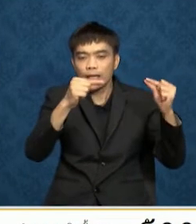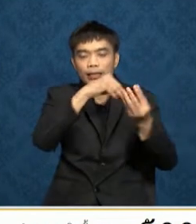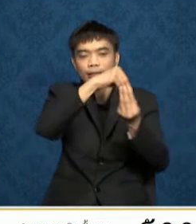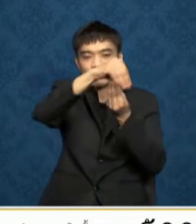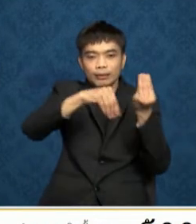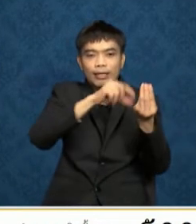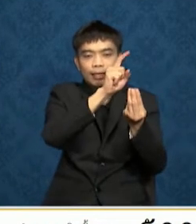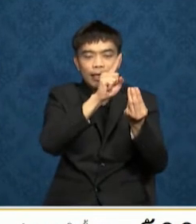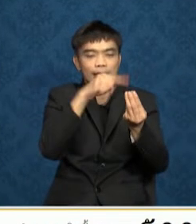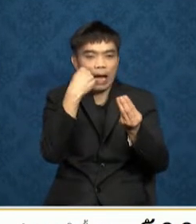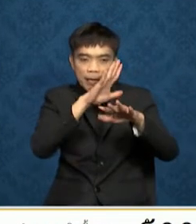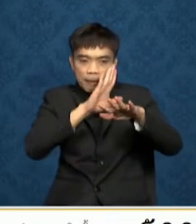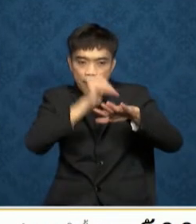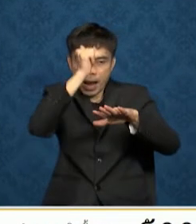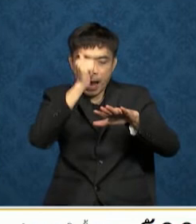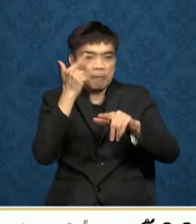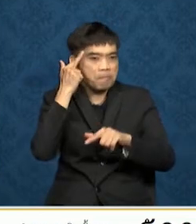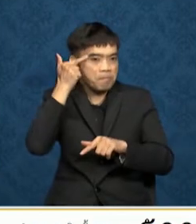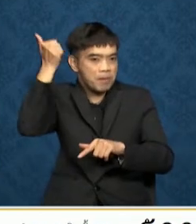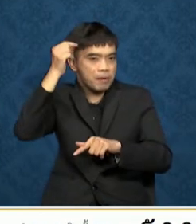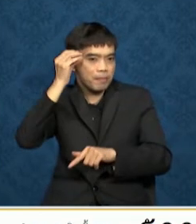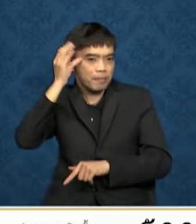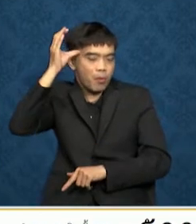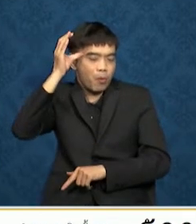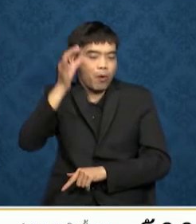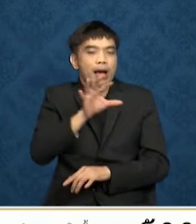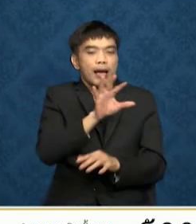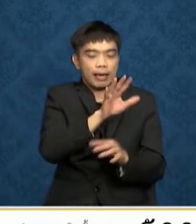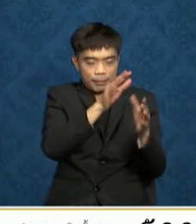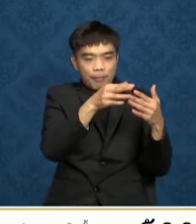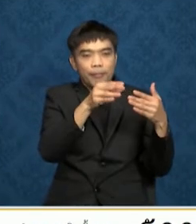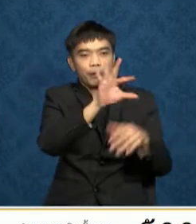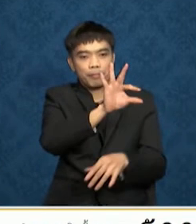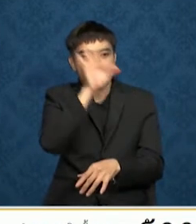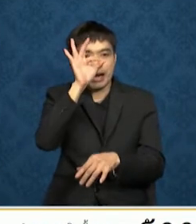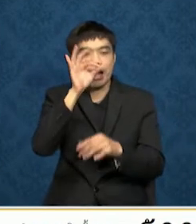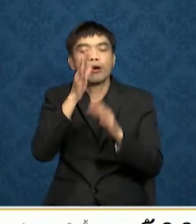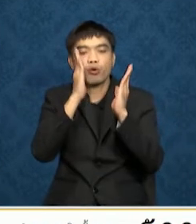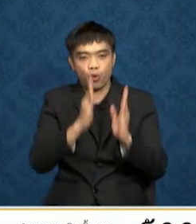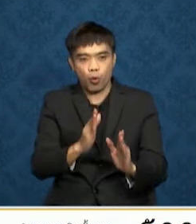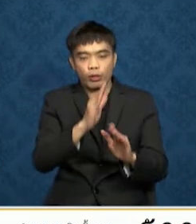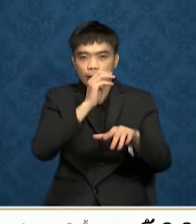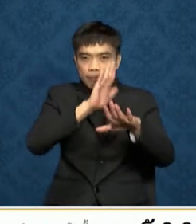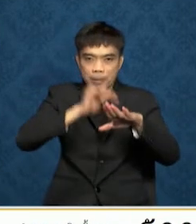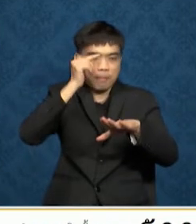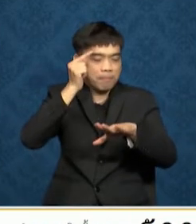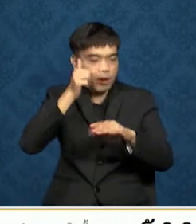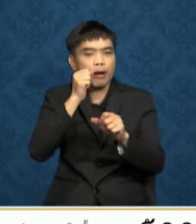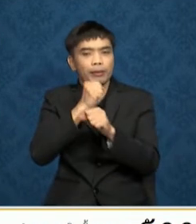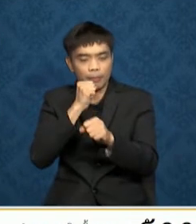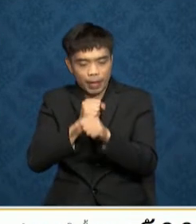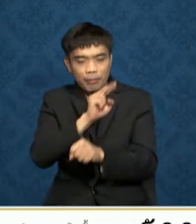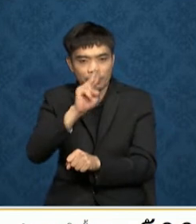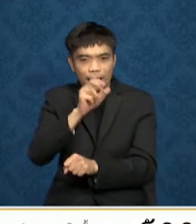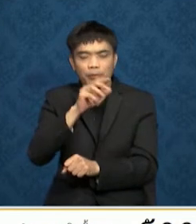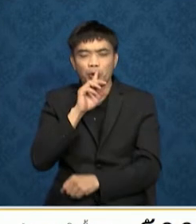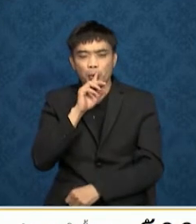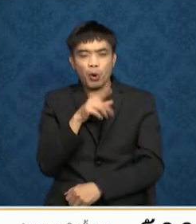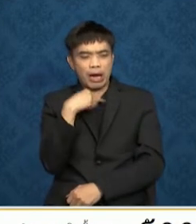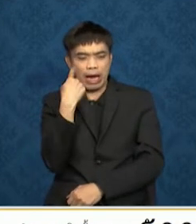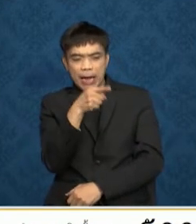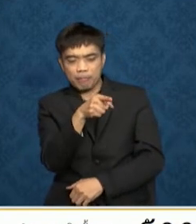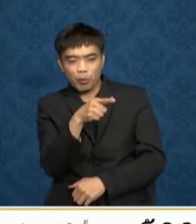เอามาใช้สิครับท่านเลือกใช้ในสิ่งที่ถูกต้องเลือกใช้ในสิ่งที่ควรใช้ท่านอย่าใช้คนผิด